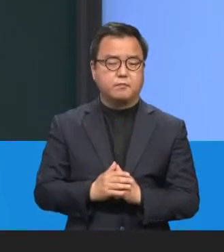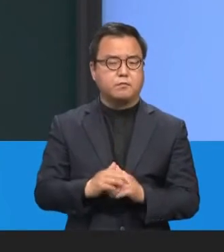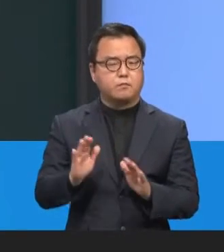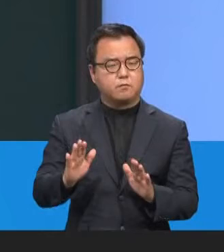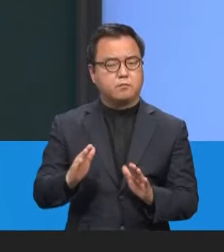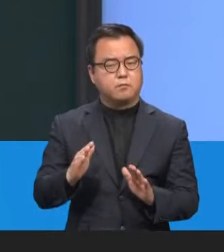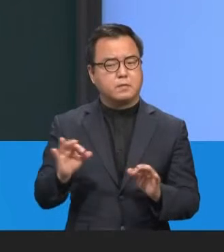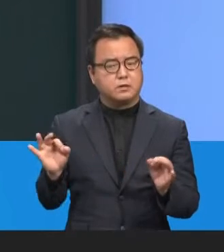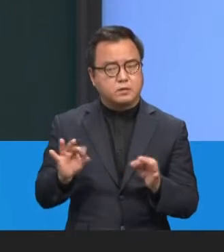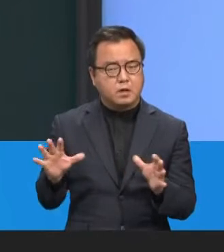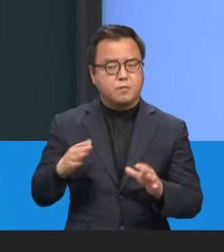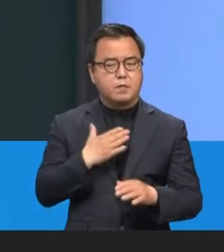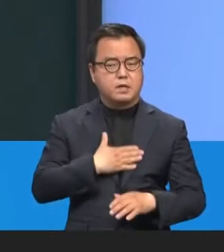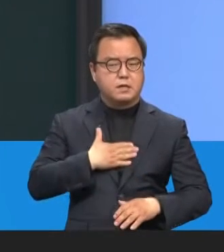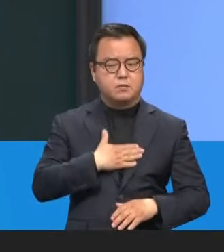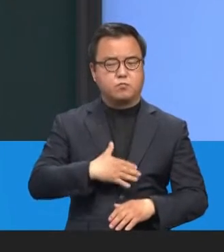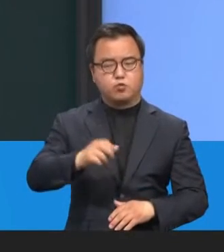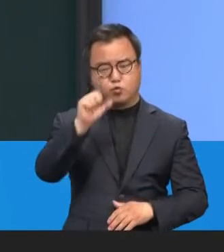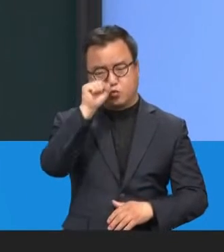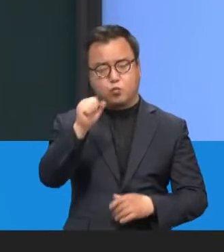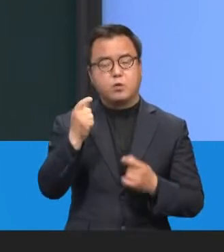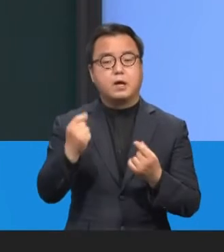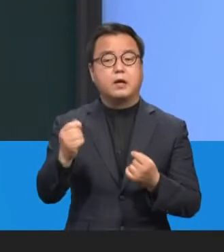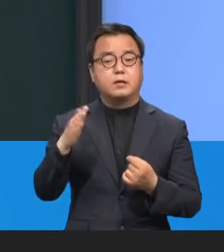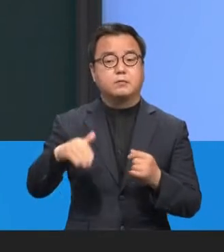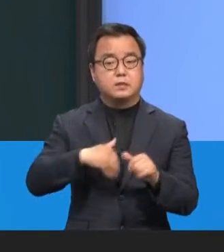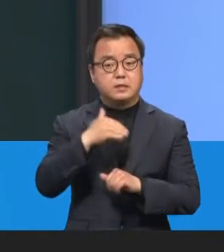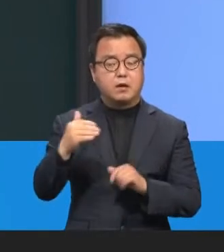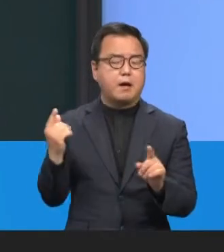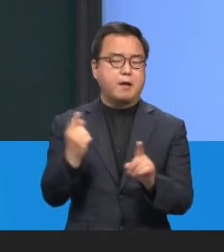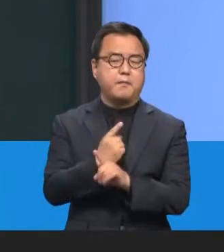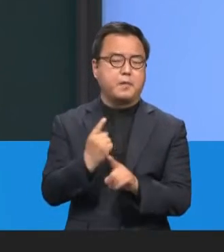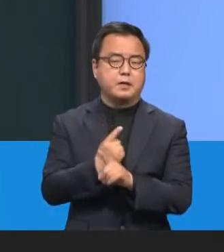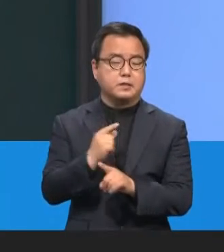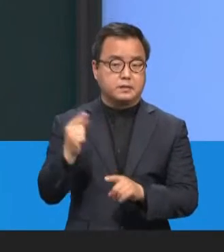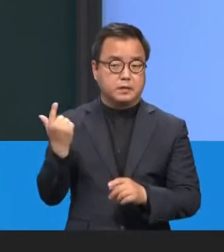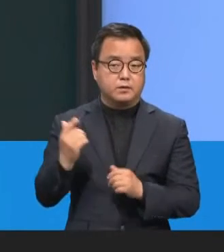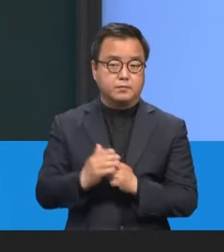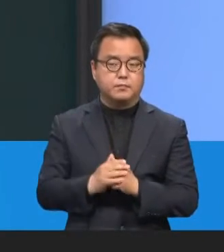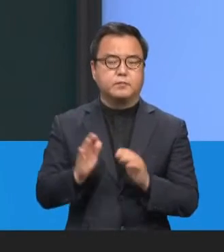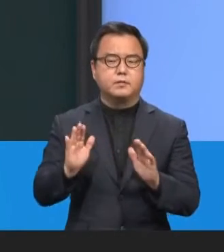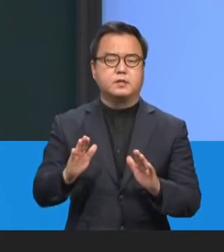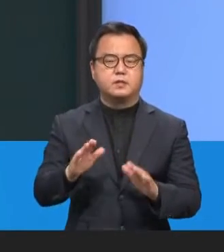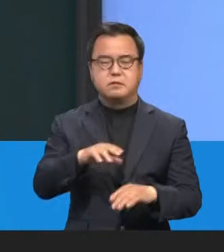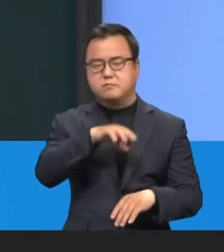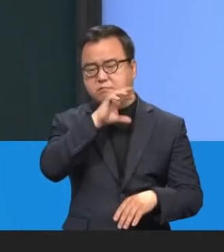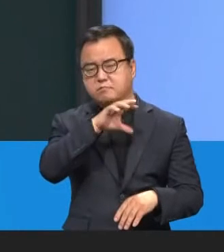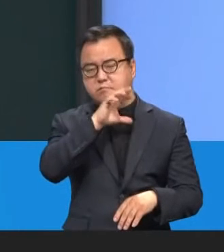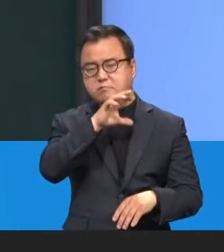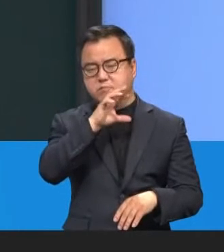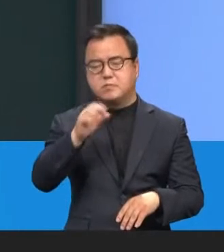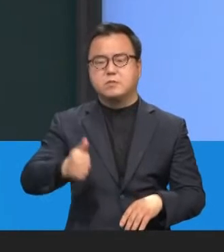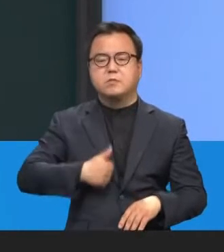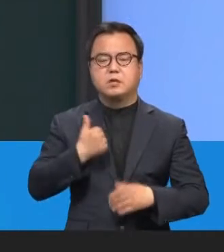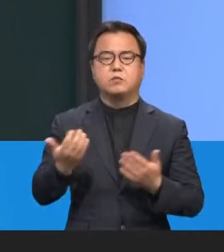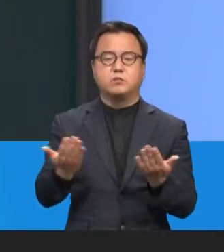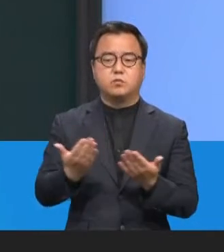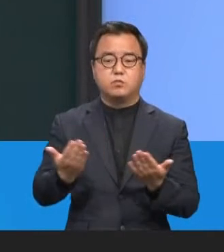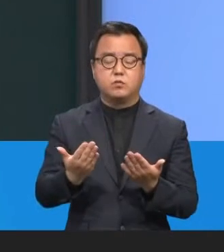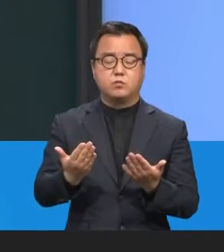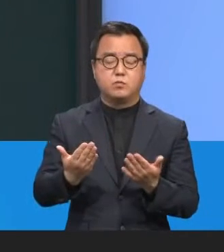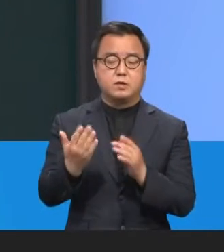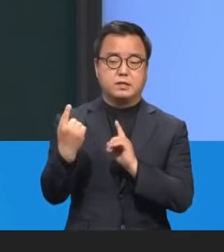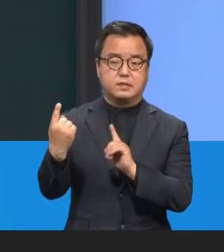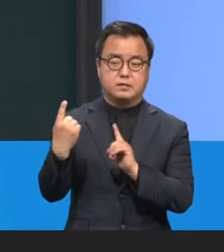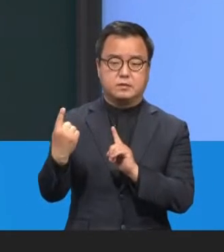기분이 좋아진 것 같지만 실제 상황이 바뀌는 게 없는 거구요 또 이런 불만과 분통 은 상대방에 대한 부정적인 감정과 인